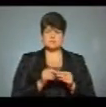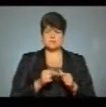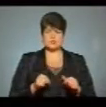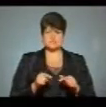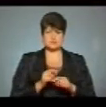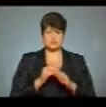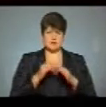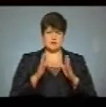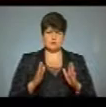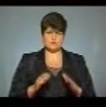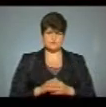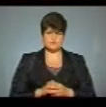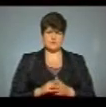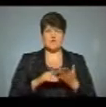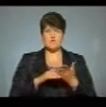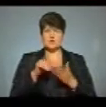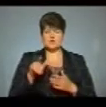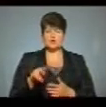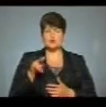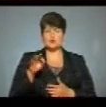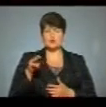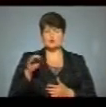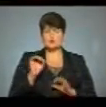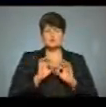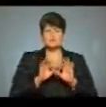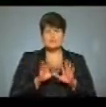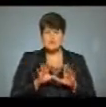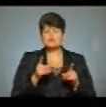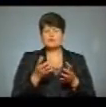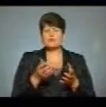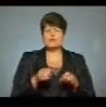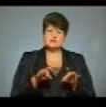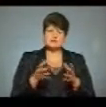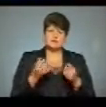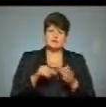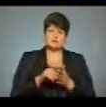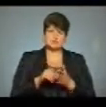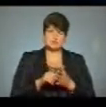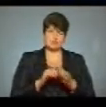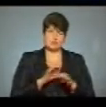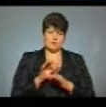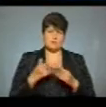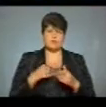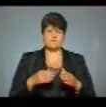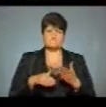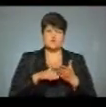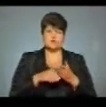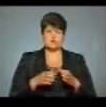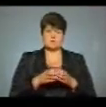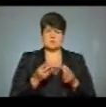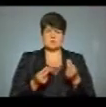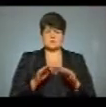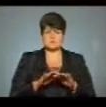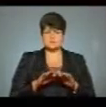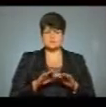Назаренко. Волонтерка Лота Фінекам розповіла, чому вирішила взяти участь у проєкті. Ми волонтерська група, ми граємося з дітьми